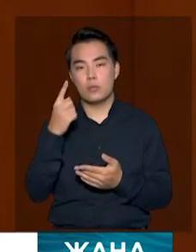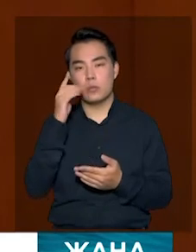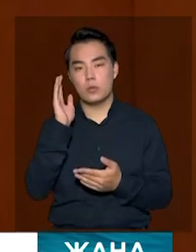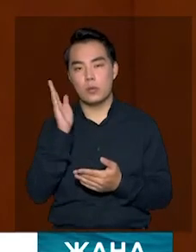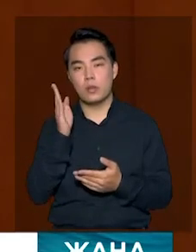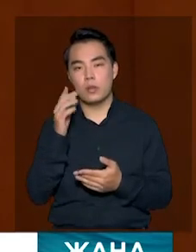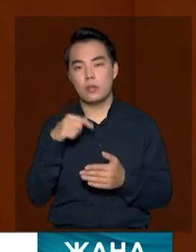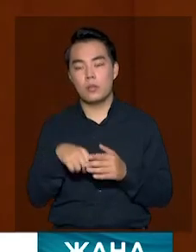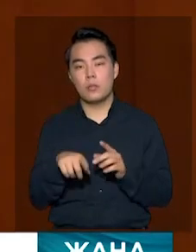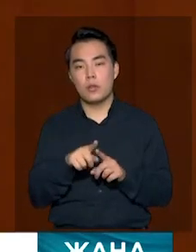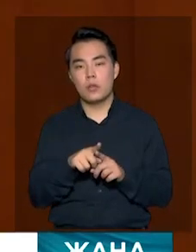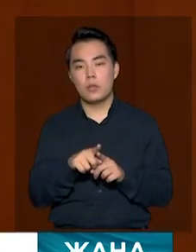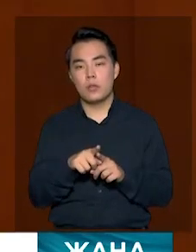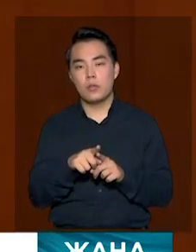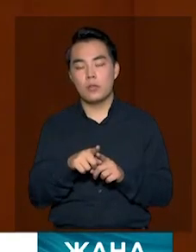такой утверждающий